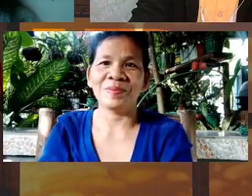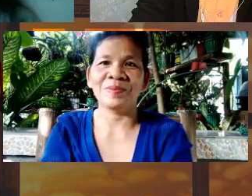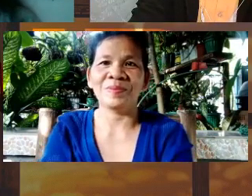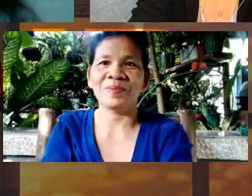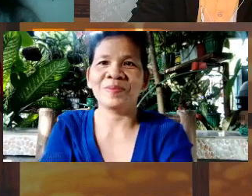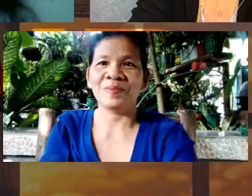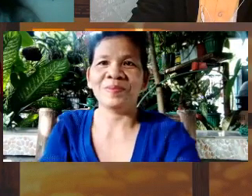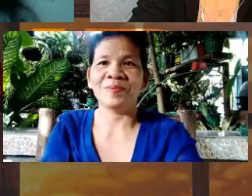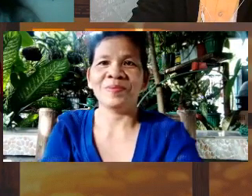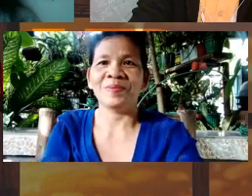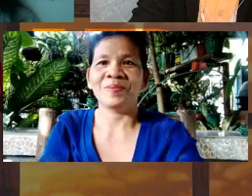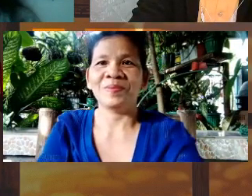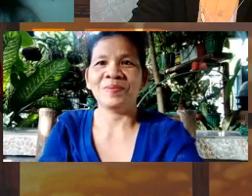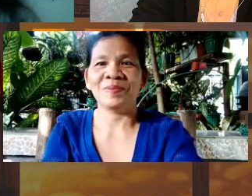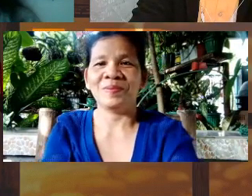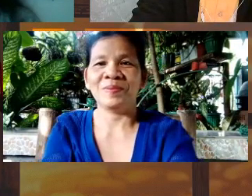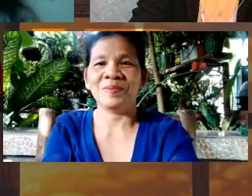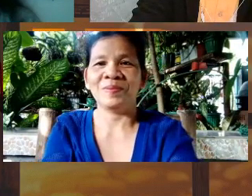Sige po.